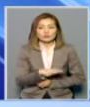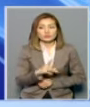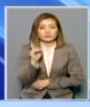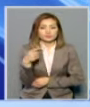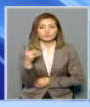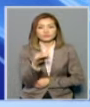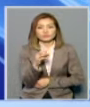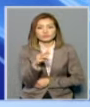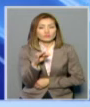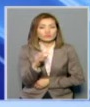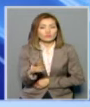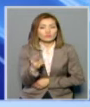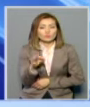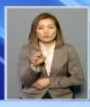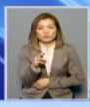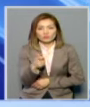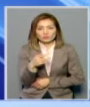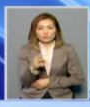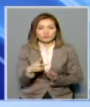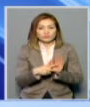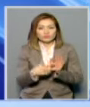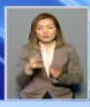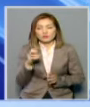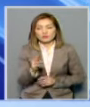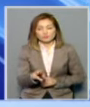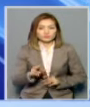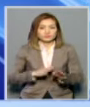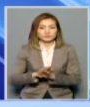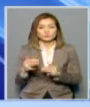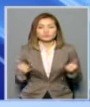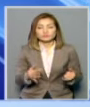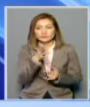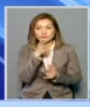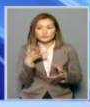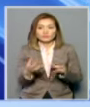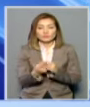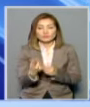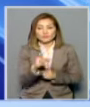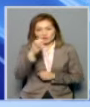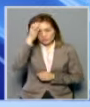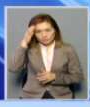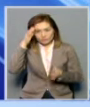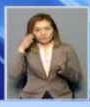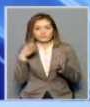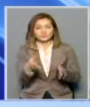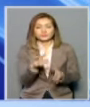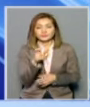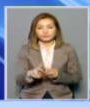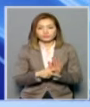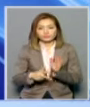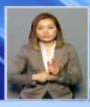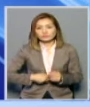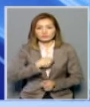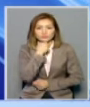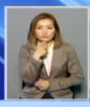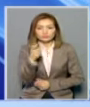левитаны атанған Қадыр Жүсіп Өтегенұлы 85 жасқа толды. Саналы ғұмырын білім мен ғылым жолына арнаған тұлға 80-нің